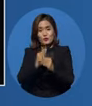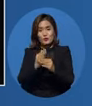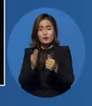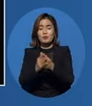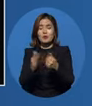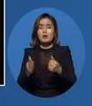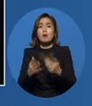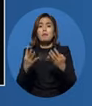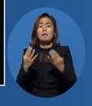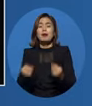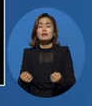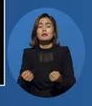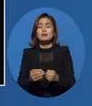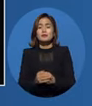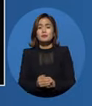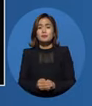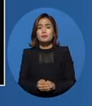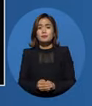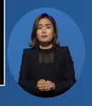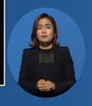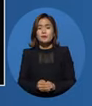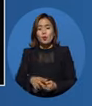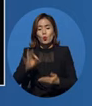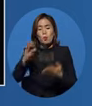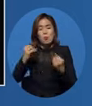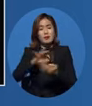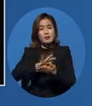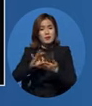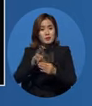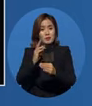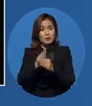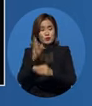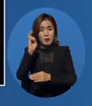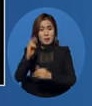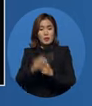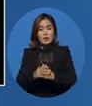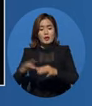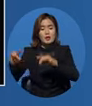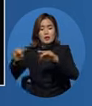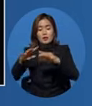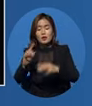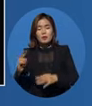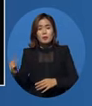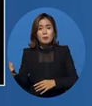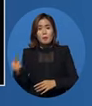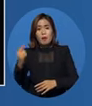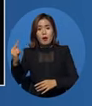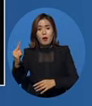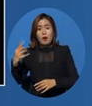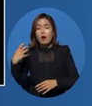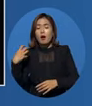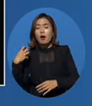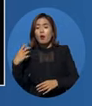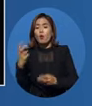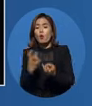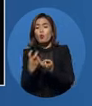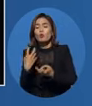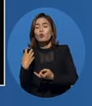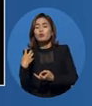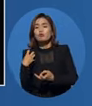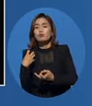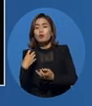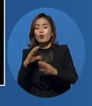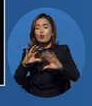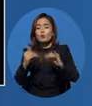많은 그 단가가 들어가는데 전기료 인성을 감내하는 것을 어떻게 국민을